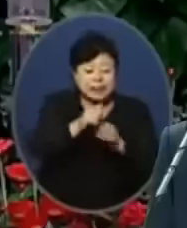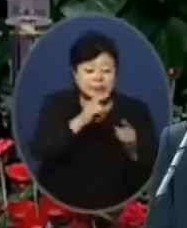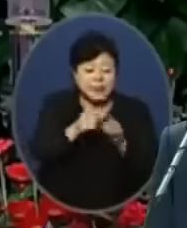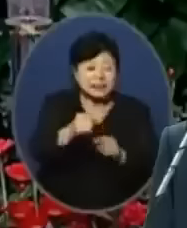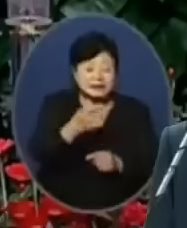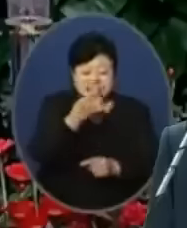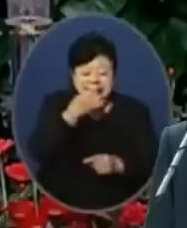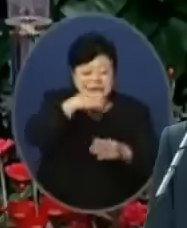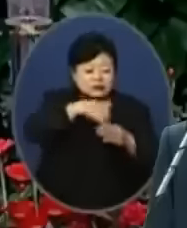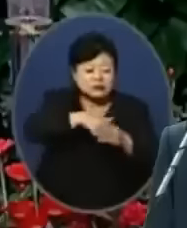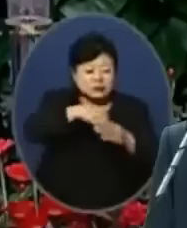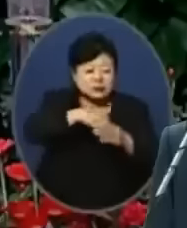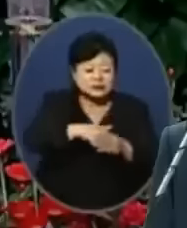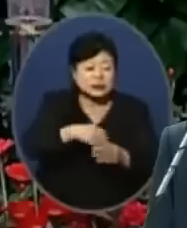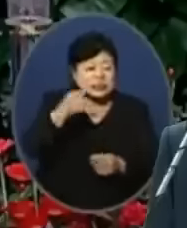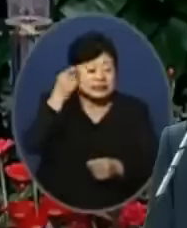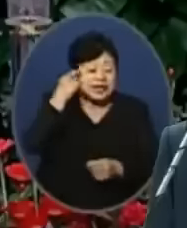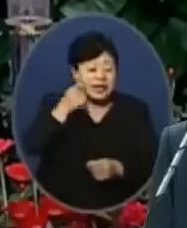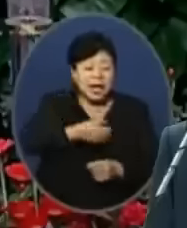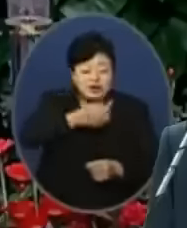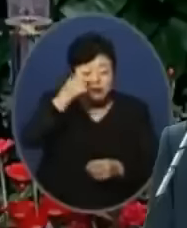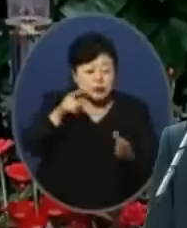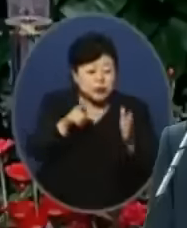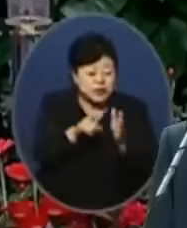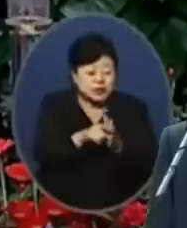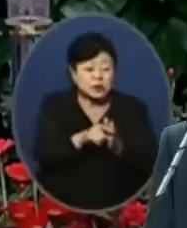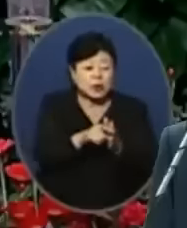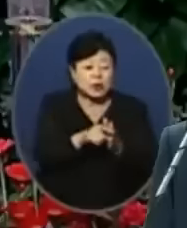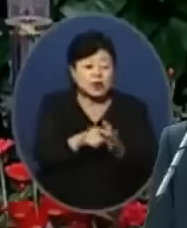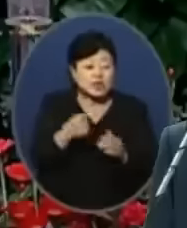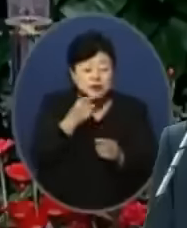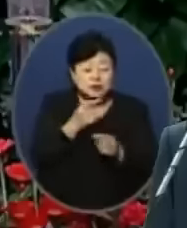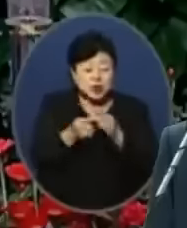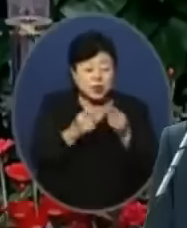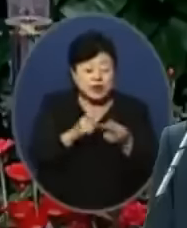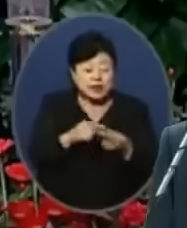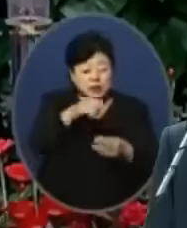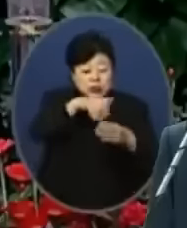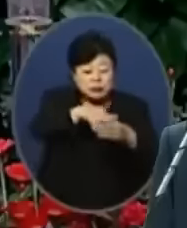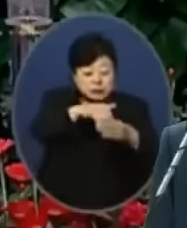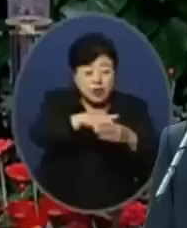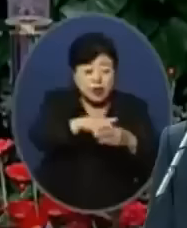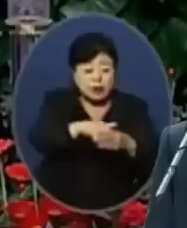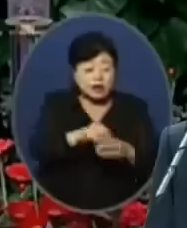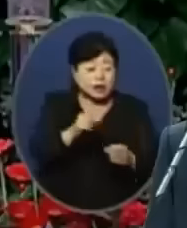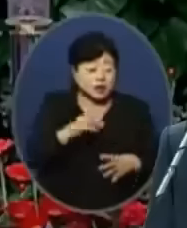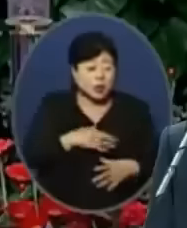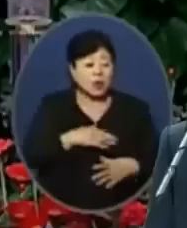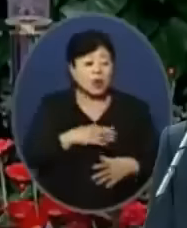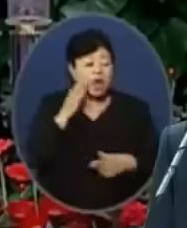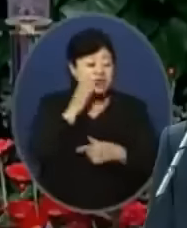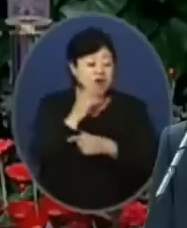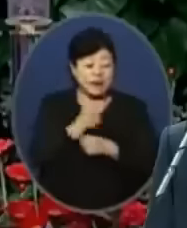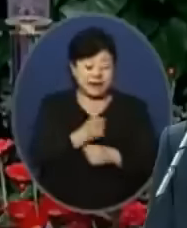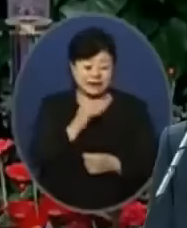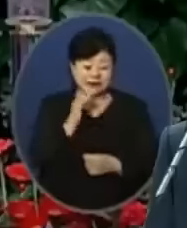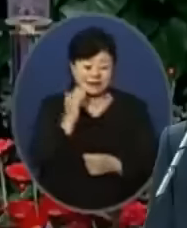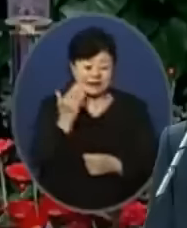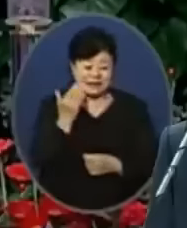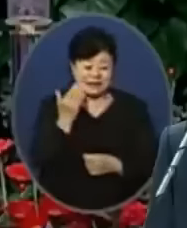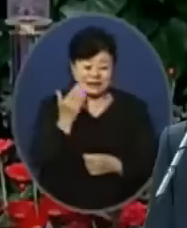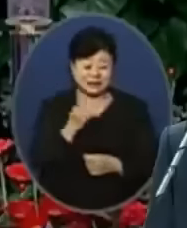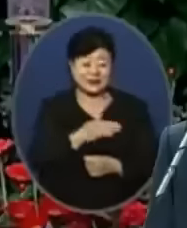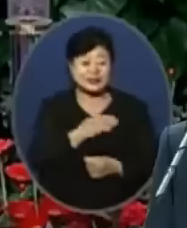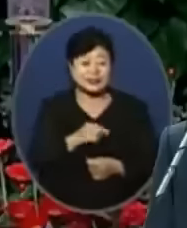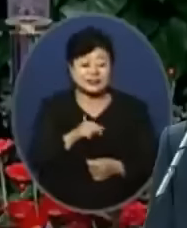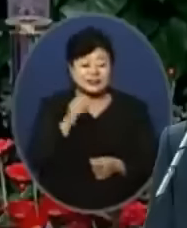말씀의 씨앗을 생각으로 꿈으로 믿음으로 입술의 고백으로 심으면 놀라운 열매를 맺게 되는 것입니다.